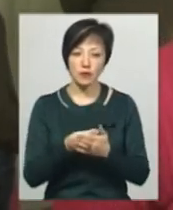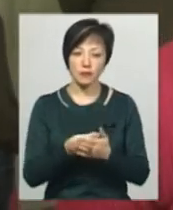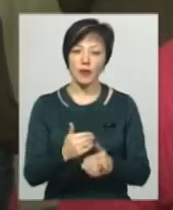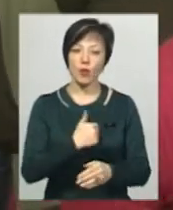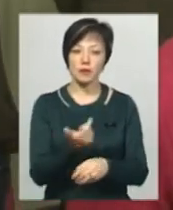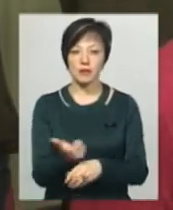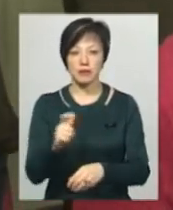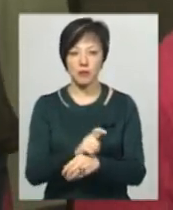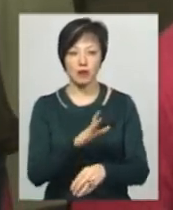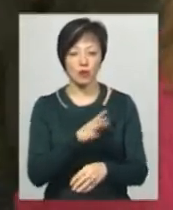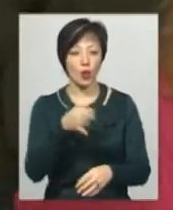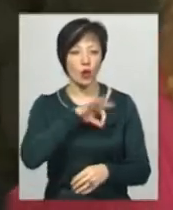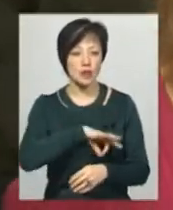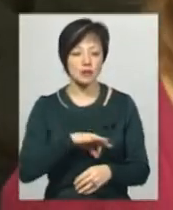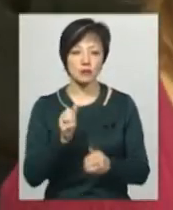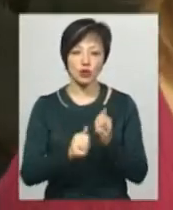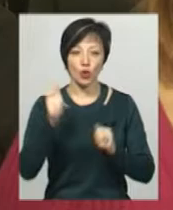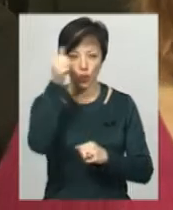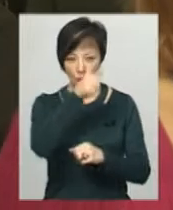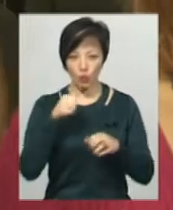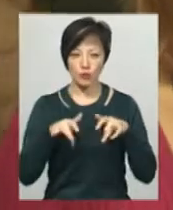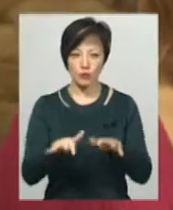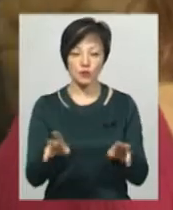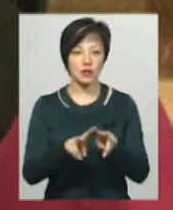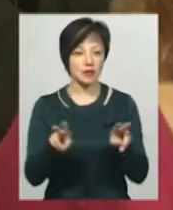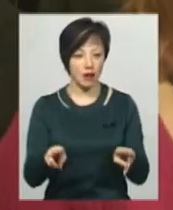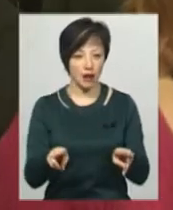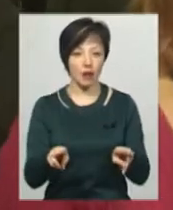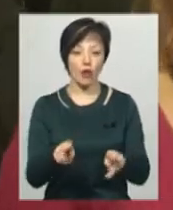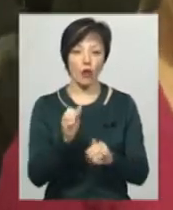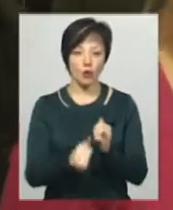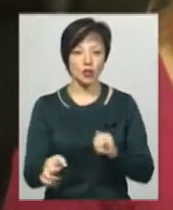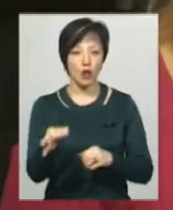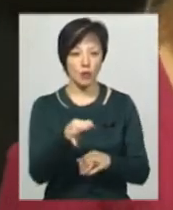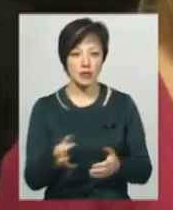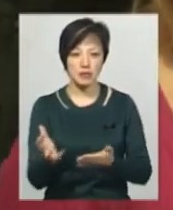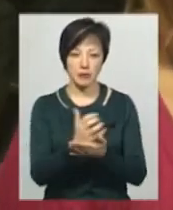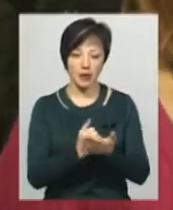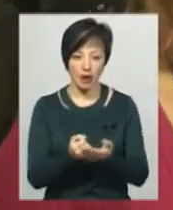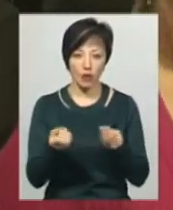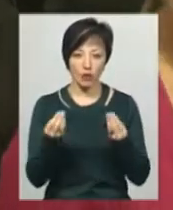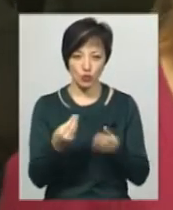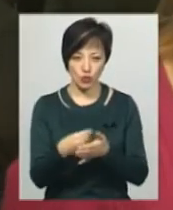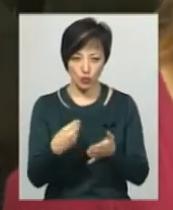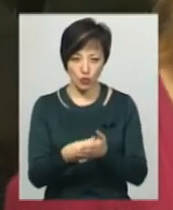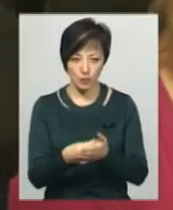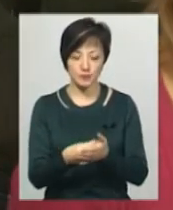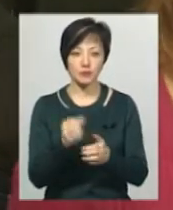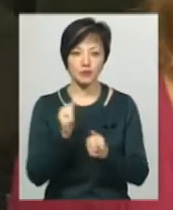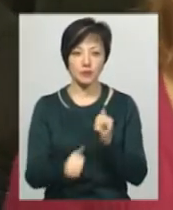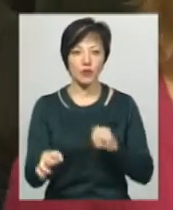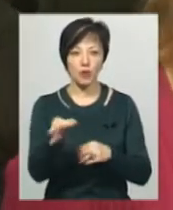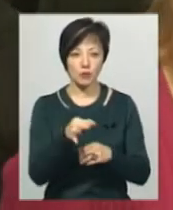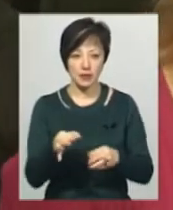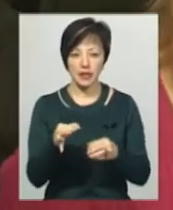хочеться максимально бути корисним. Щороку процедура завжди така. Кожна область збирає певну суму коштів, в кожній